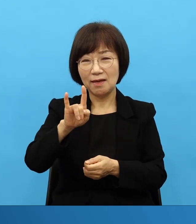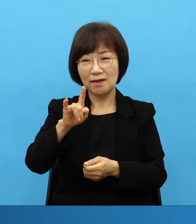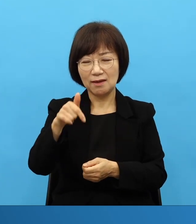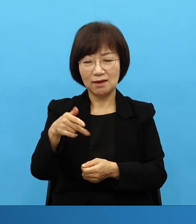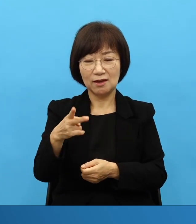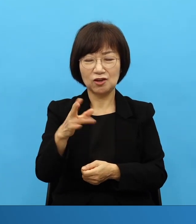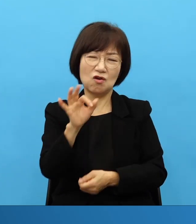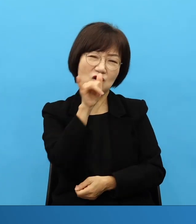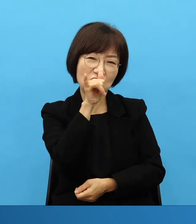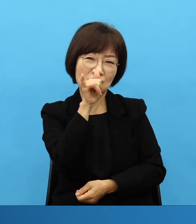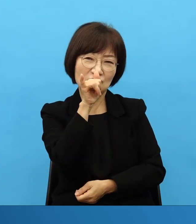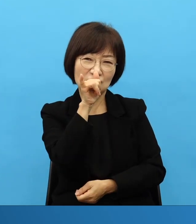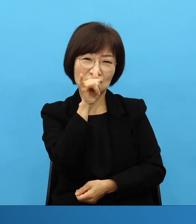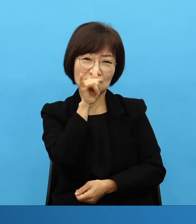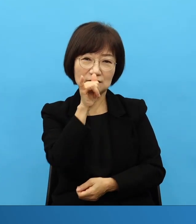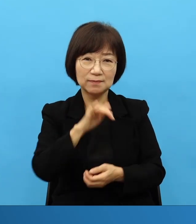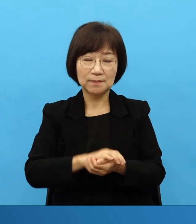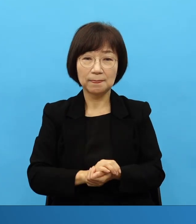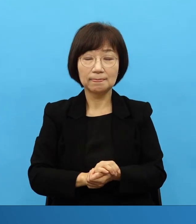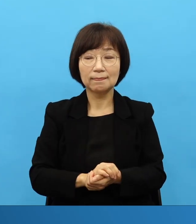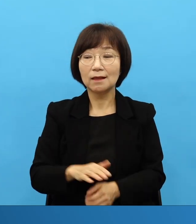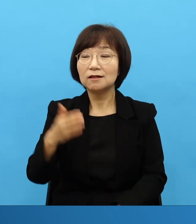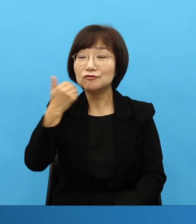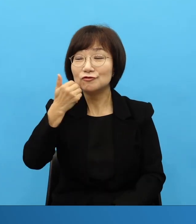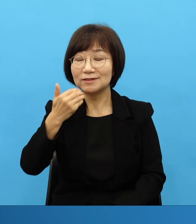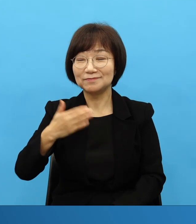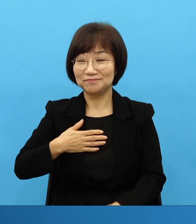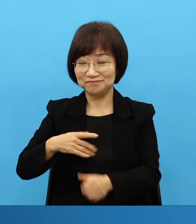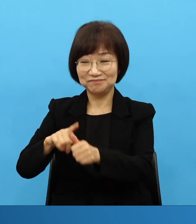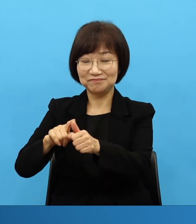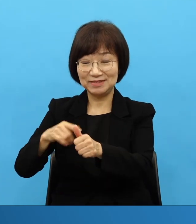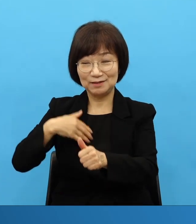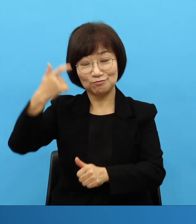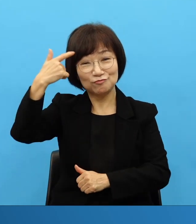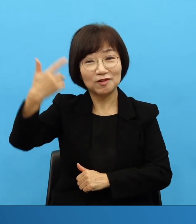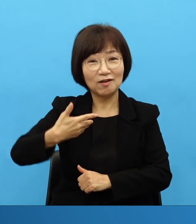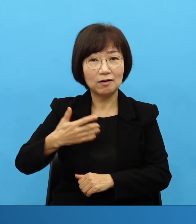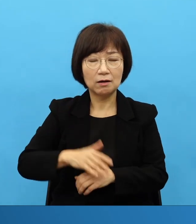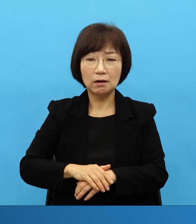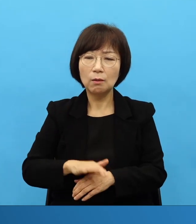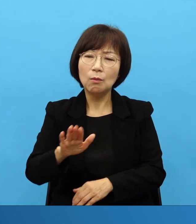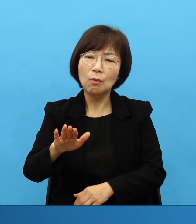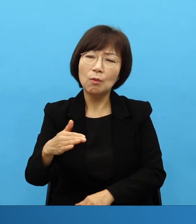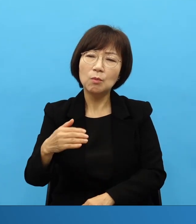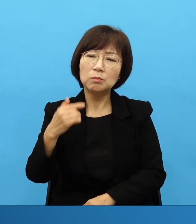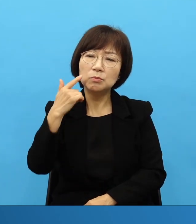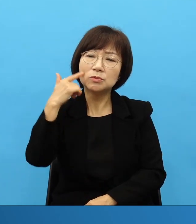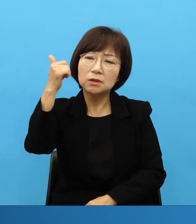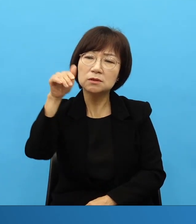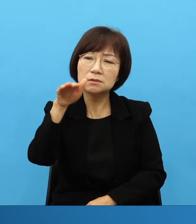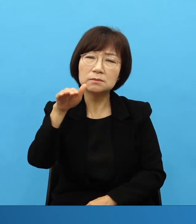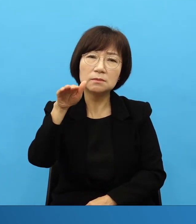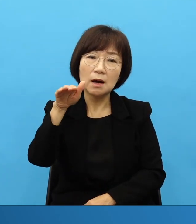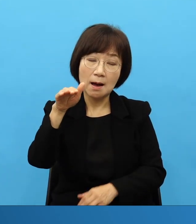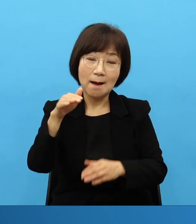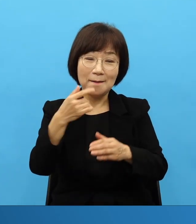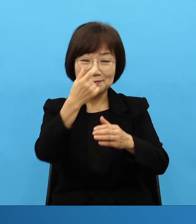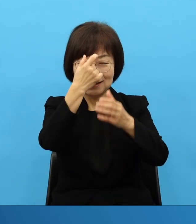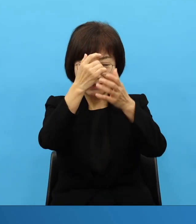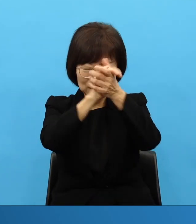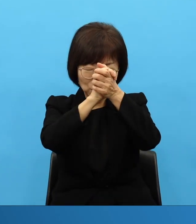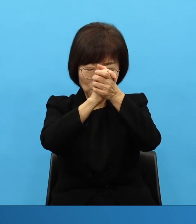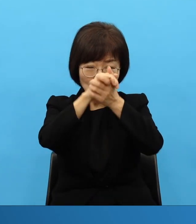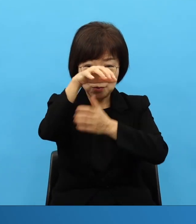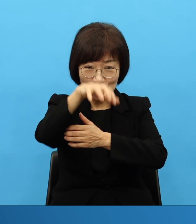because they have a hidden 아니, 누가 background. 냈는데 못 들으니까요. Somebody came and asked me. 목사님 버스가 기도원에 기도 갔다 오다가